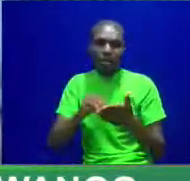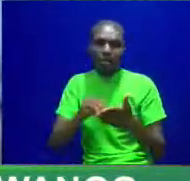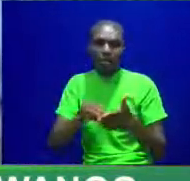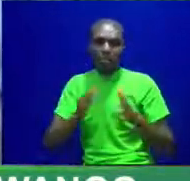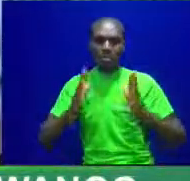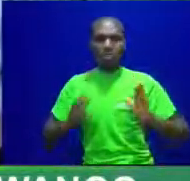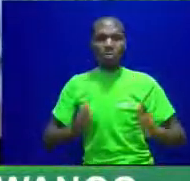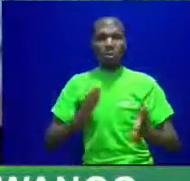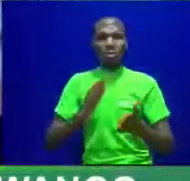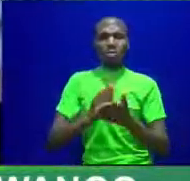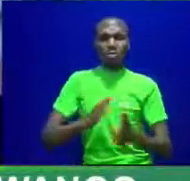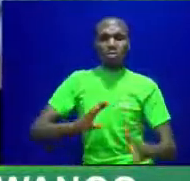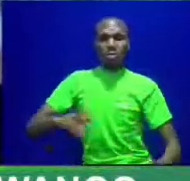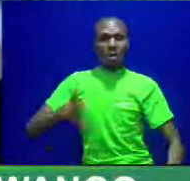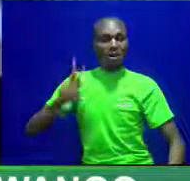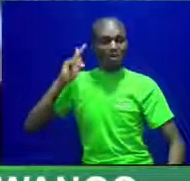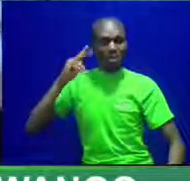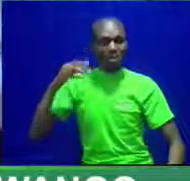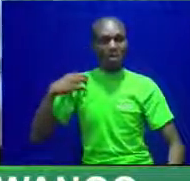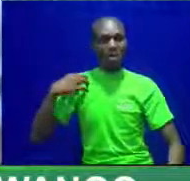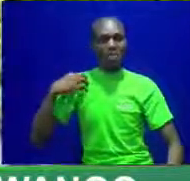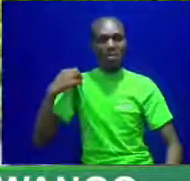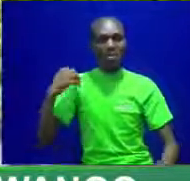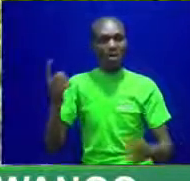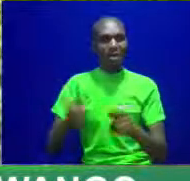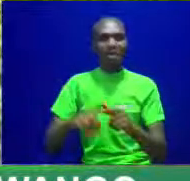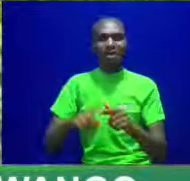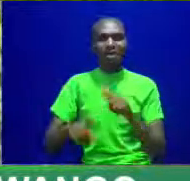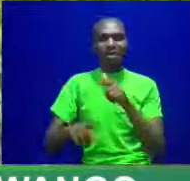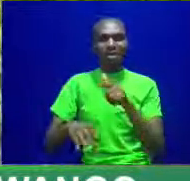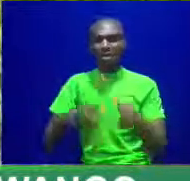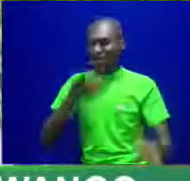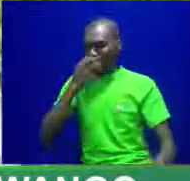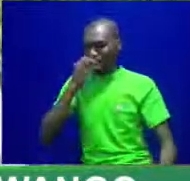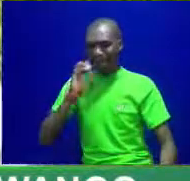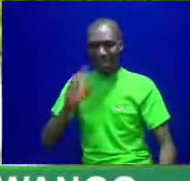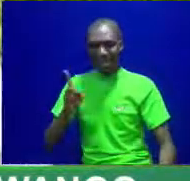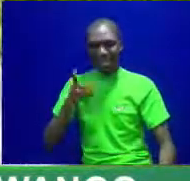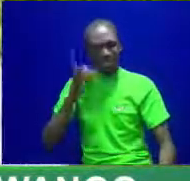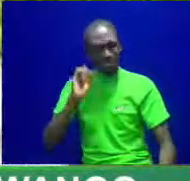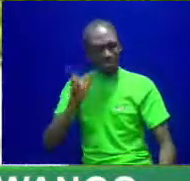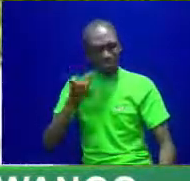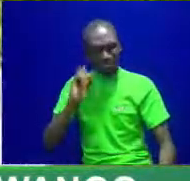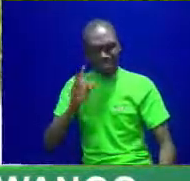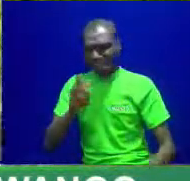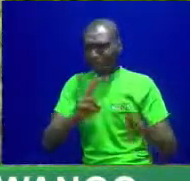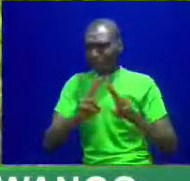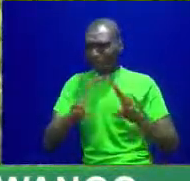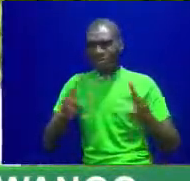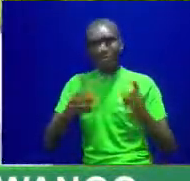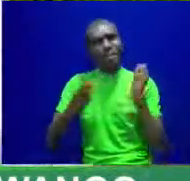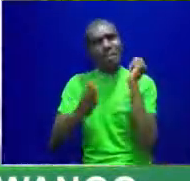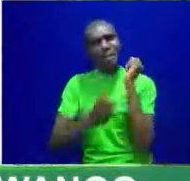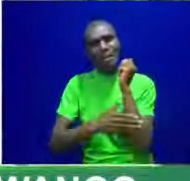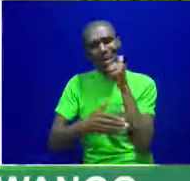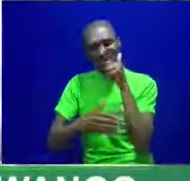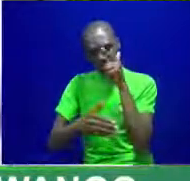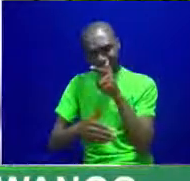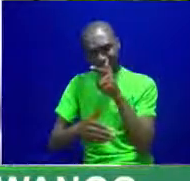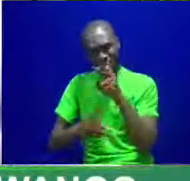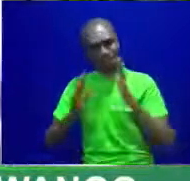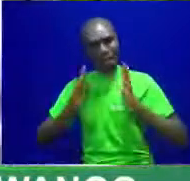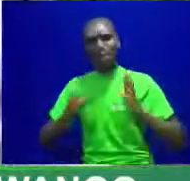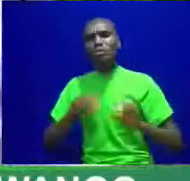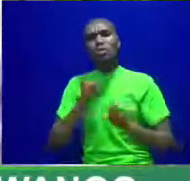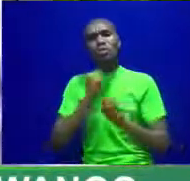Nikabono beso kiri na komochi ingana eyo. Kenega kone gente kebe, egente kebe. Bona yo muntu yo